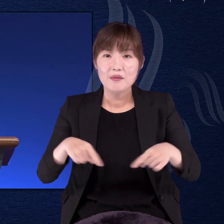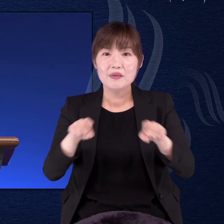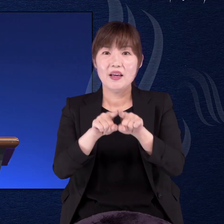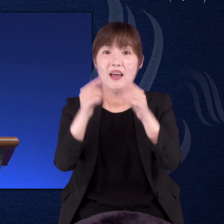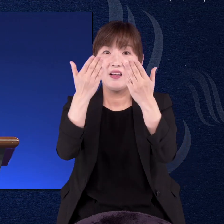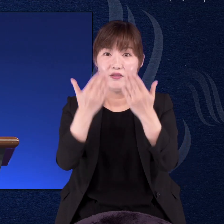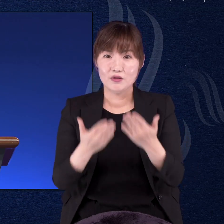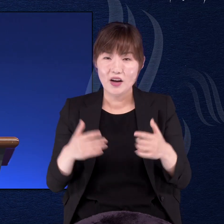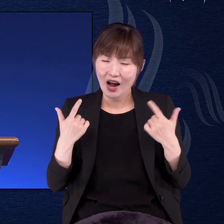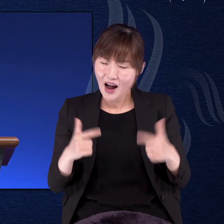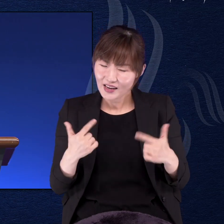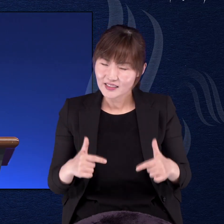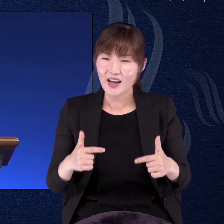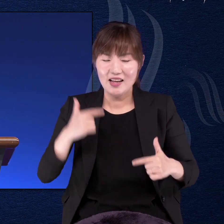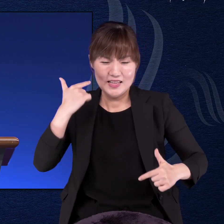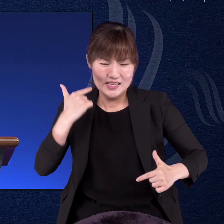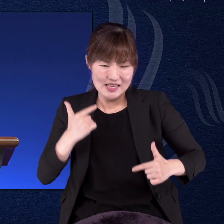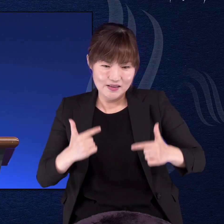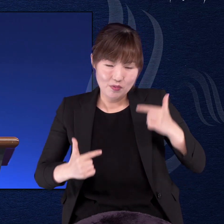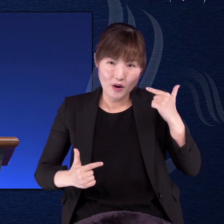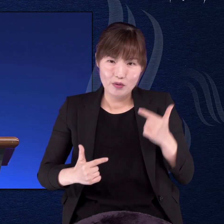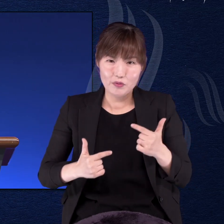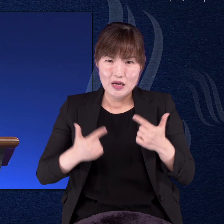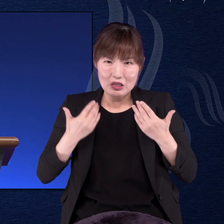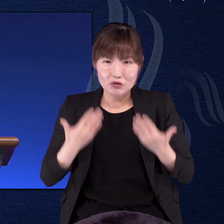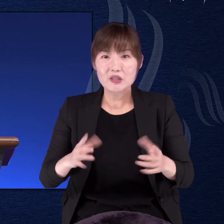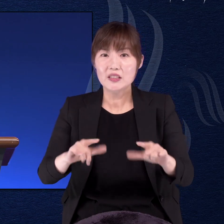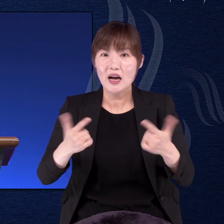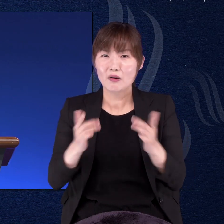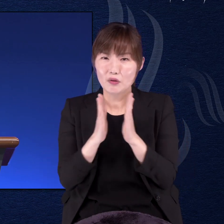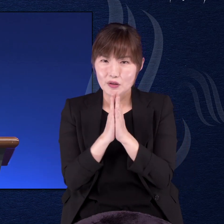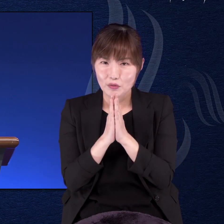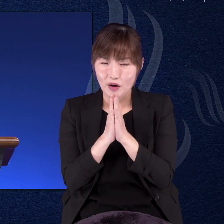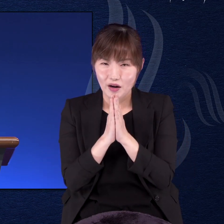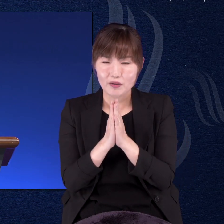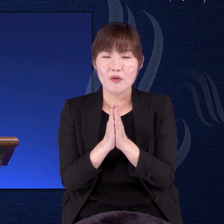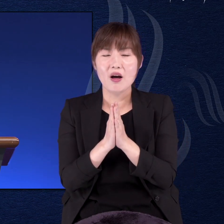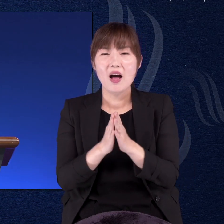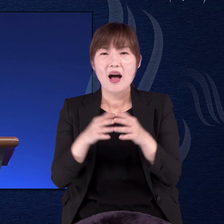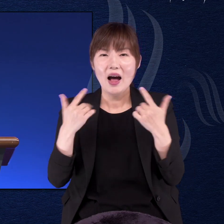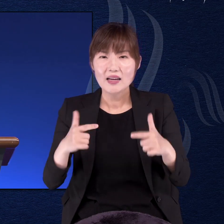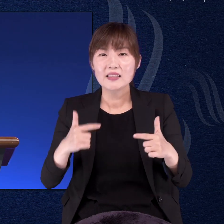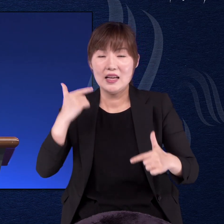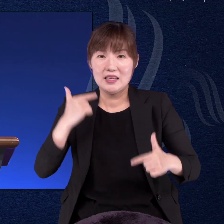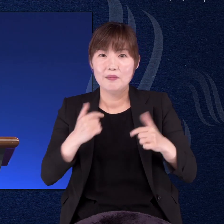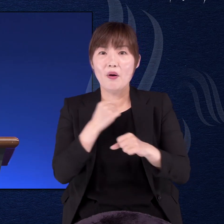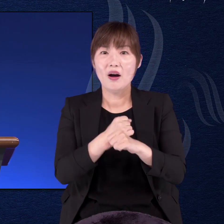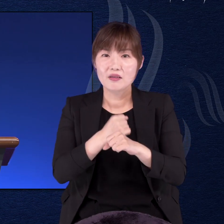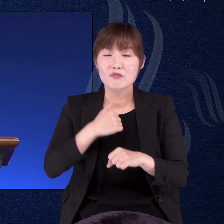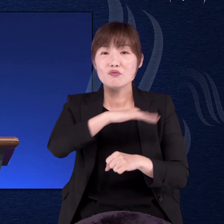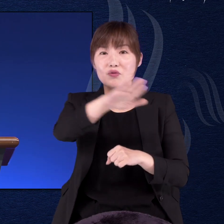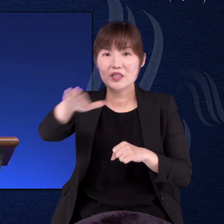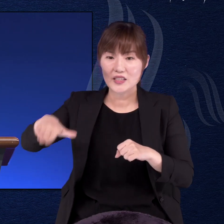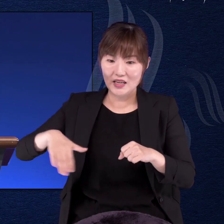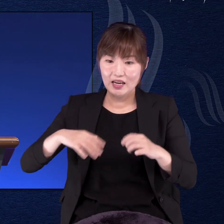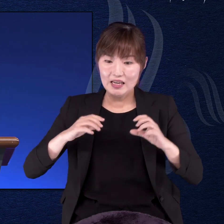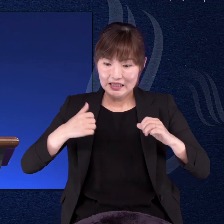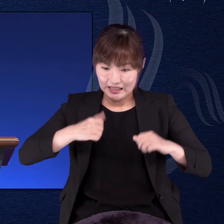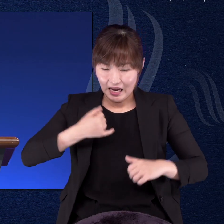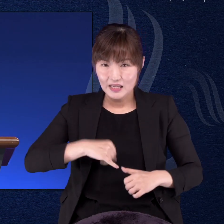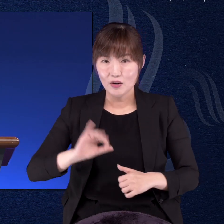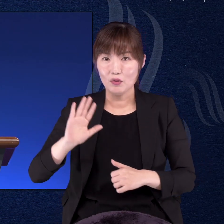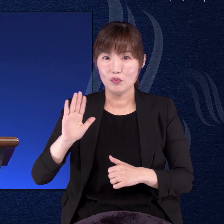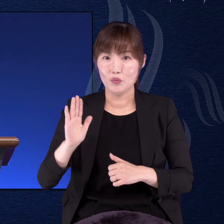항상 기뻐하며 쉬지 않고 기도하고 범사에 감사하는 그 삶으로 우리와 우리 아이들, 또 하나님이